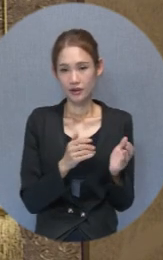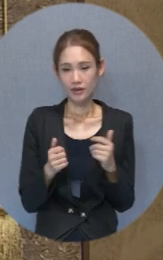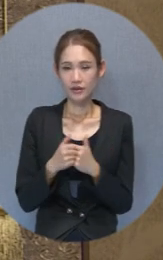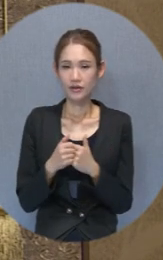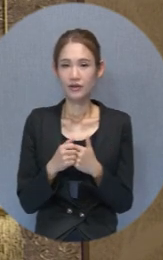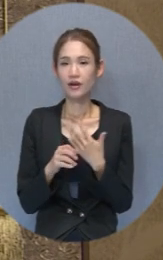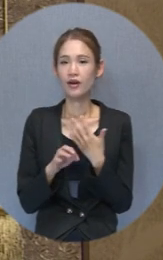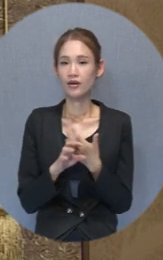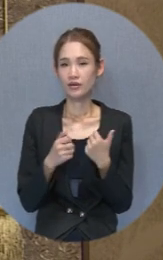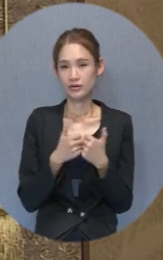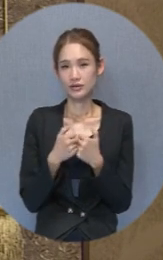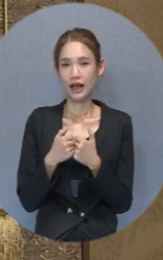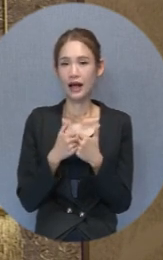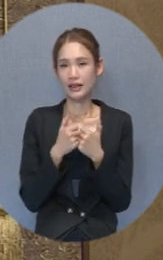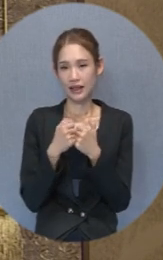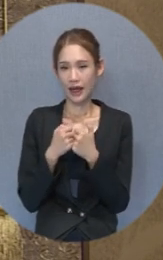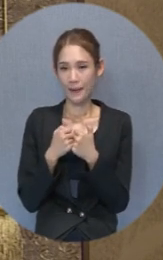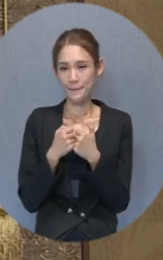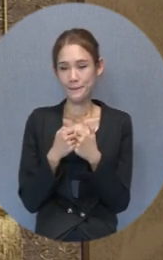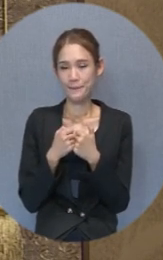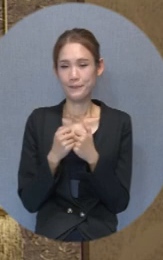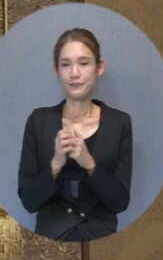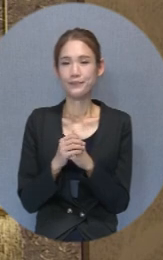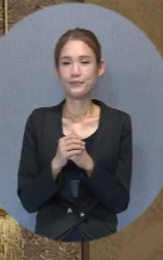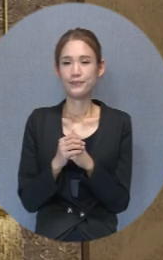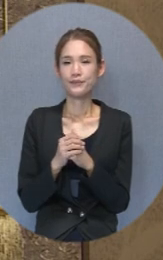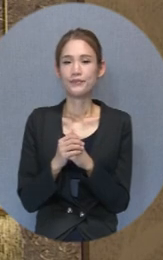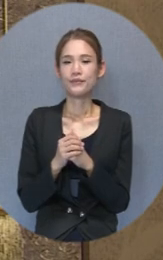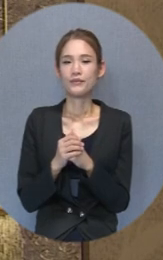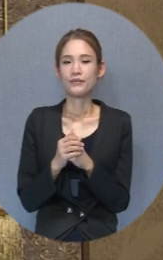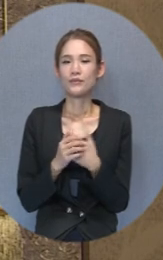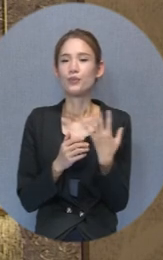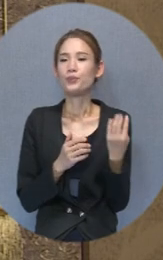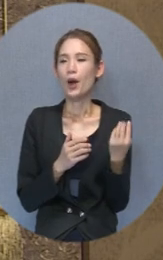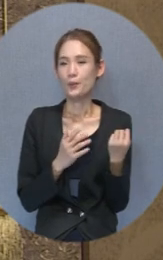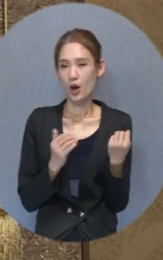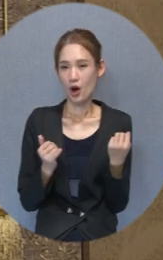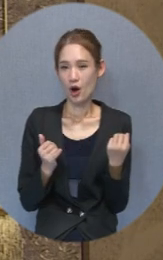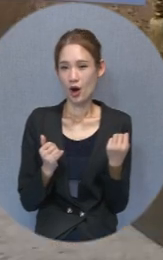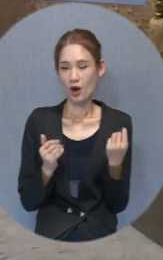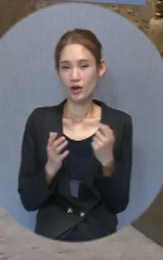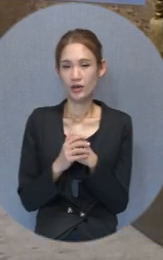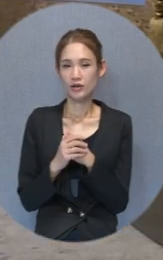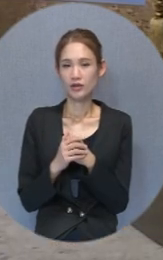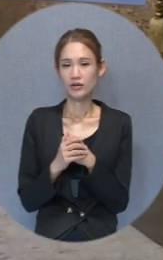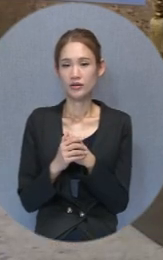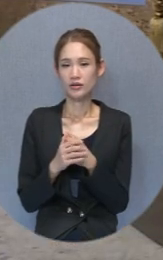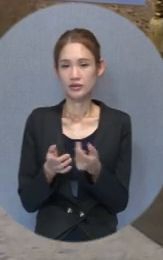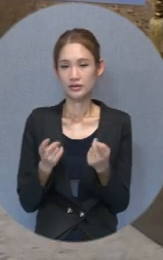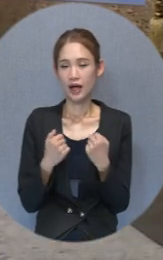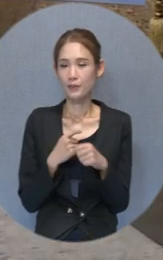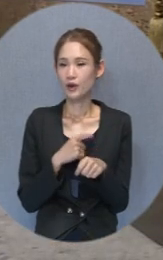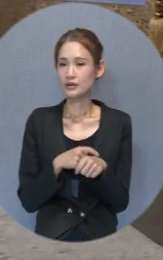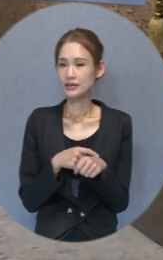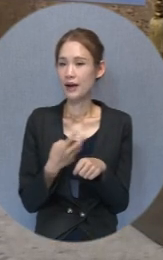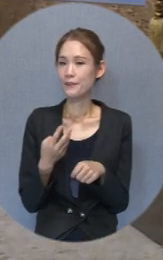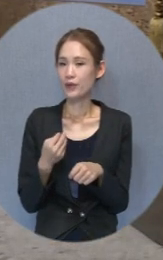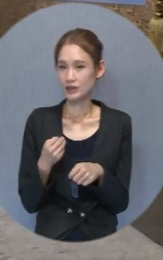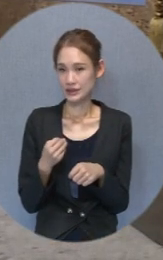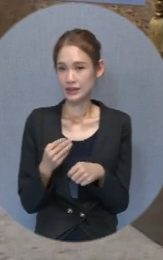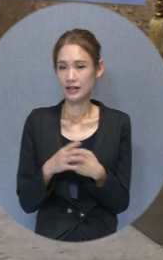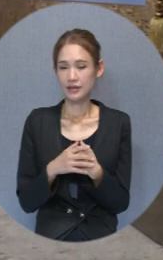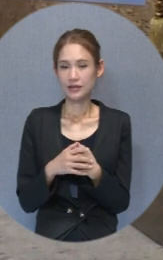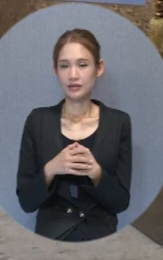이제 상담을 해요. 네, 몇 명이 하실 거고, 그 참여하시는 시간이 몇 시간 정도